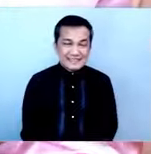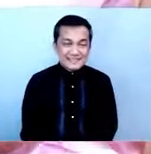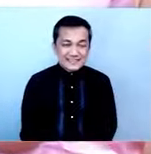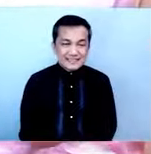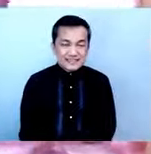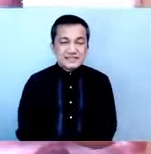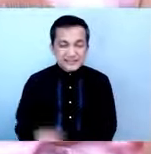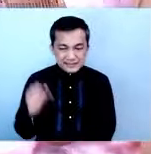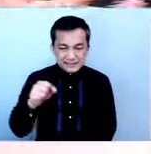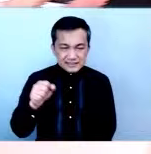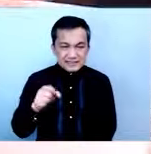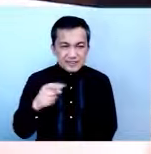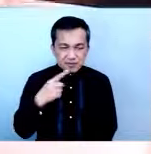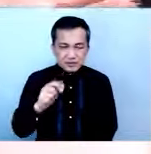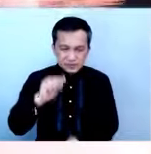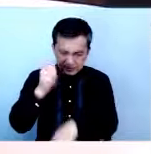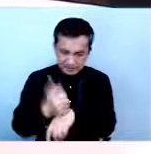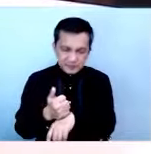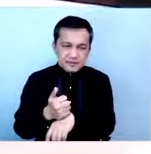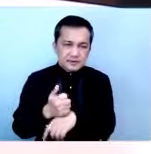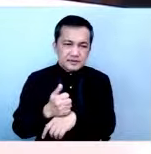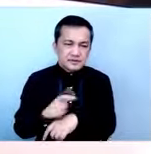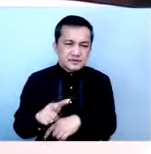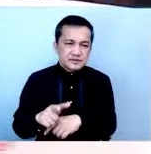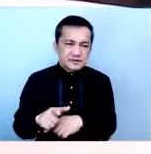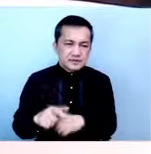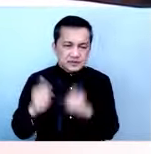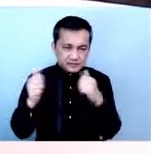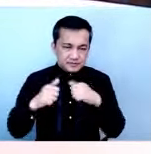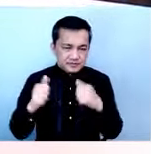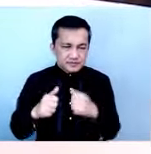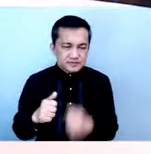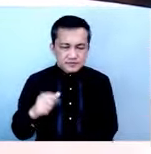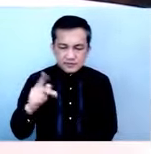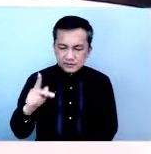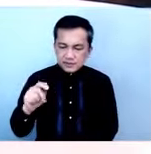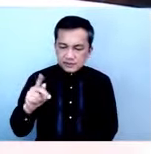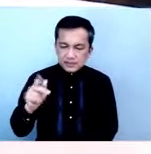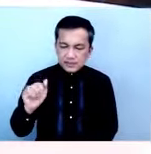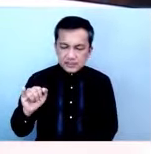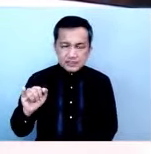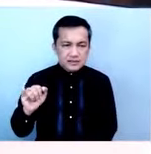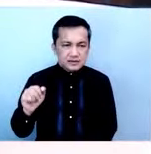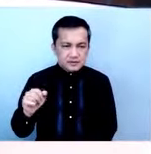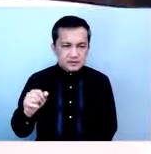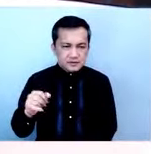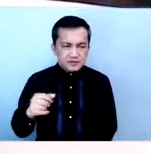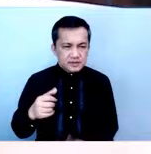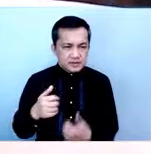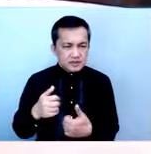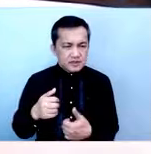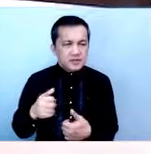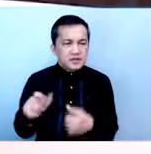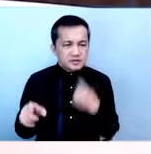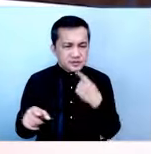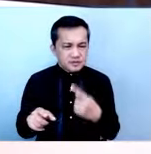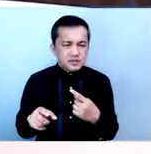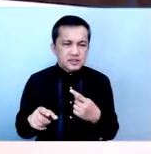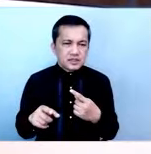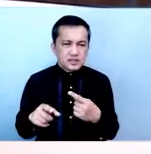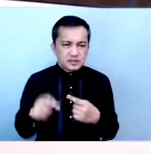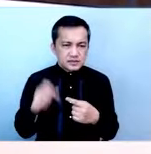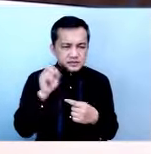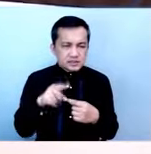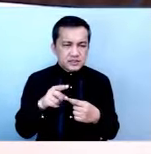So, ako, I always tell Kali, kasi si Kali, may boyfriend na siya. So, lagi ko sinasabi sa kanya na, ate, ramdamin